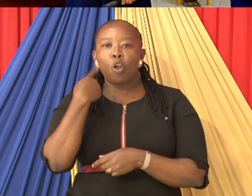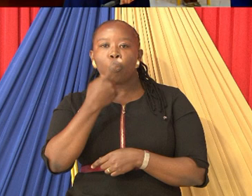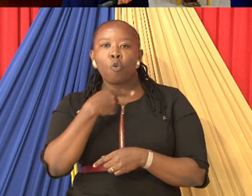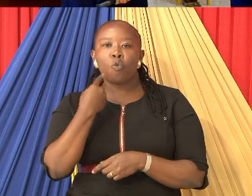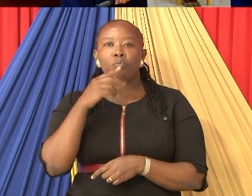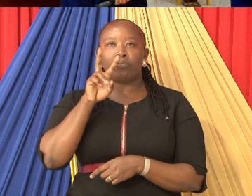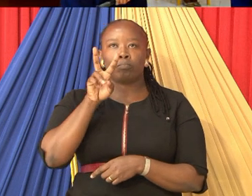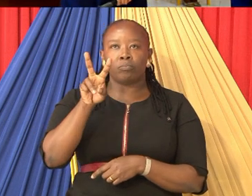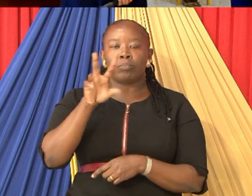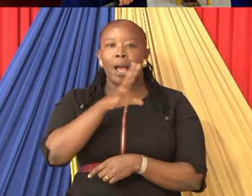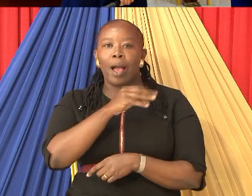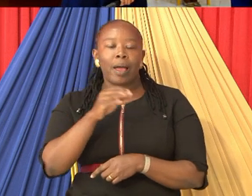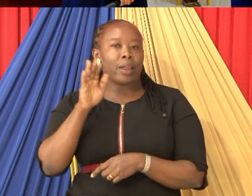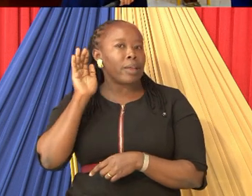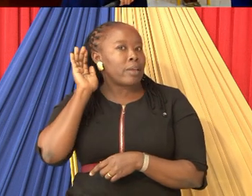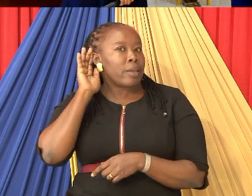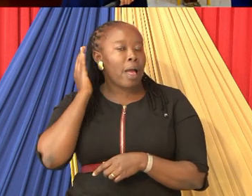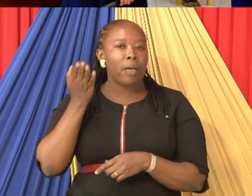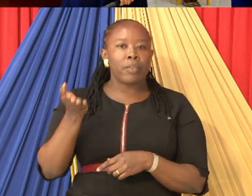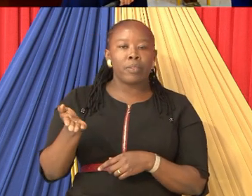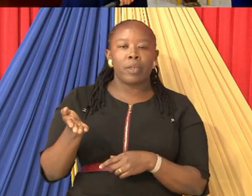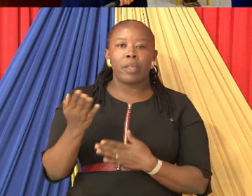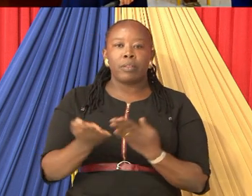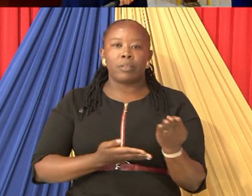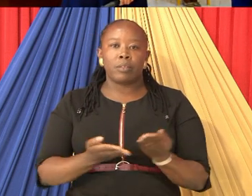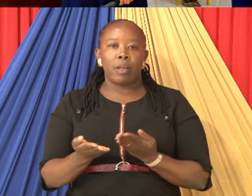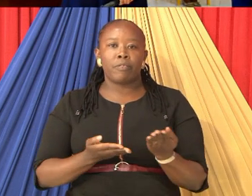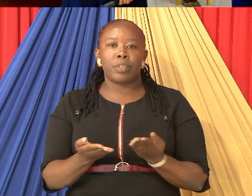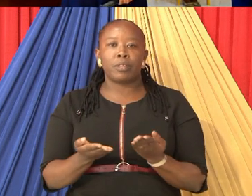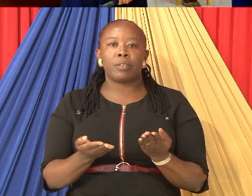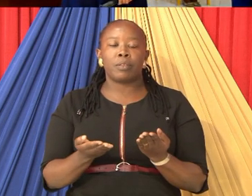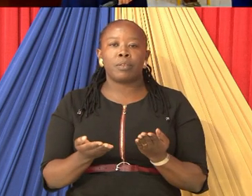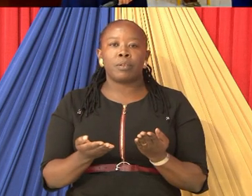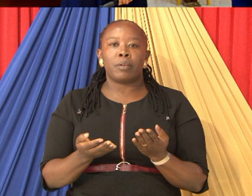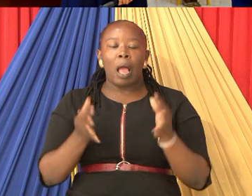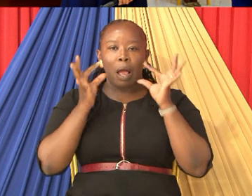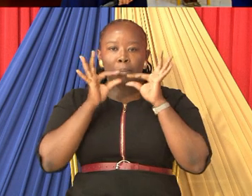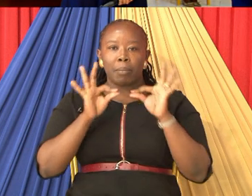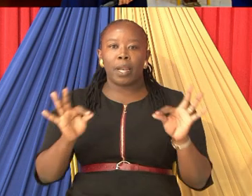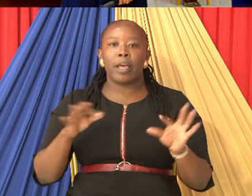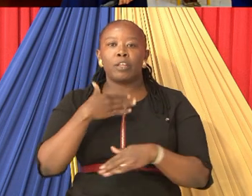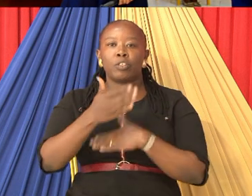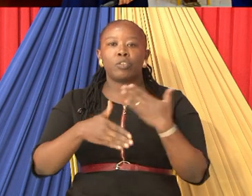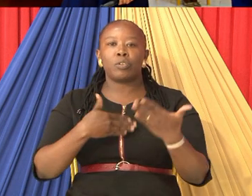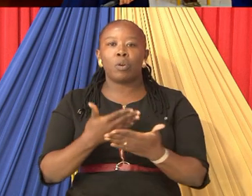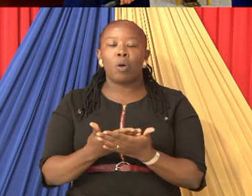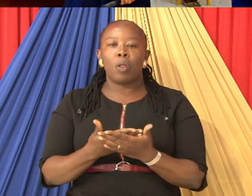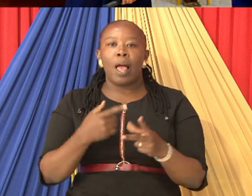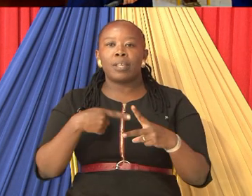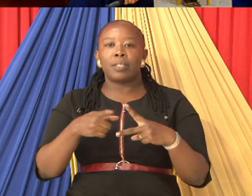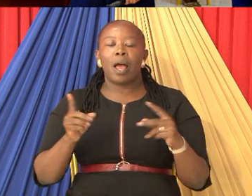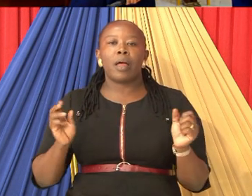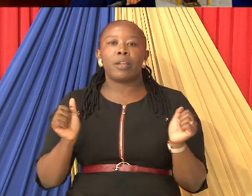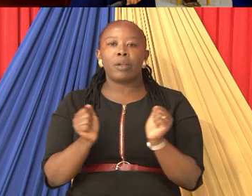hata kuitazama katika mitandao mbalimbali. Uwe uwabariki watu wako. Anza nasi Mungu